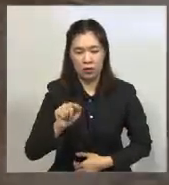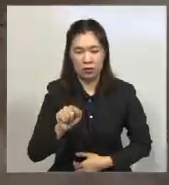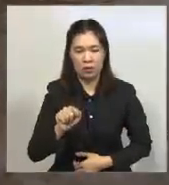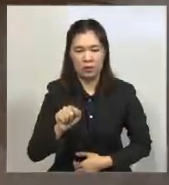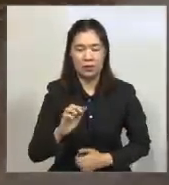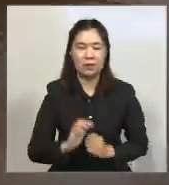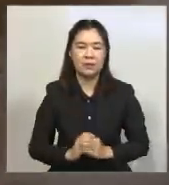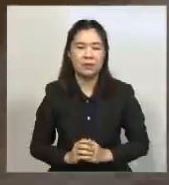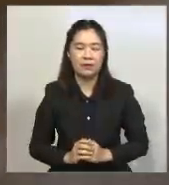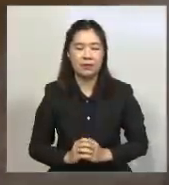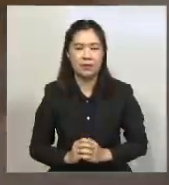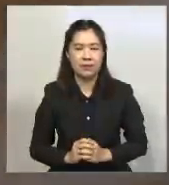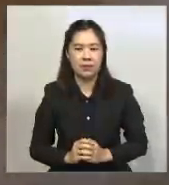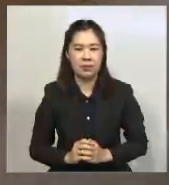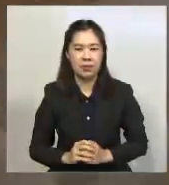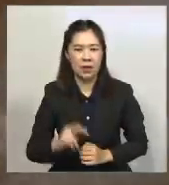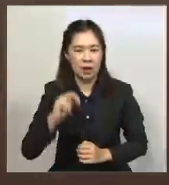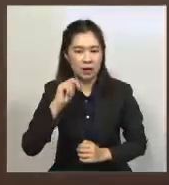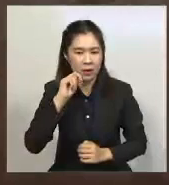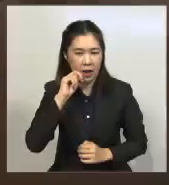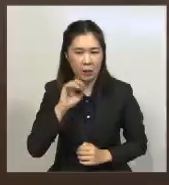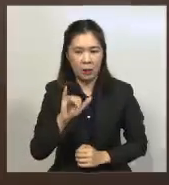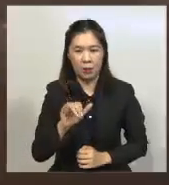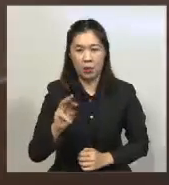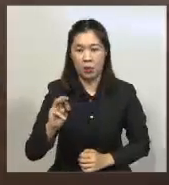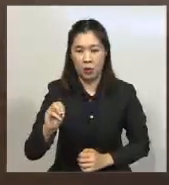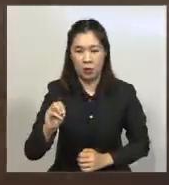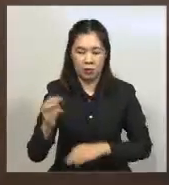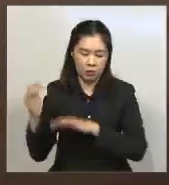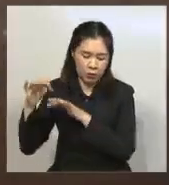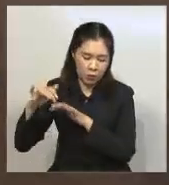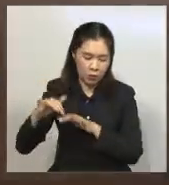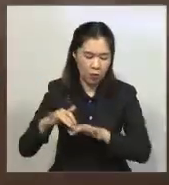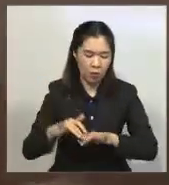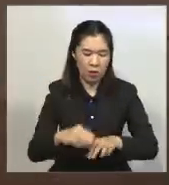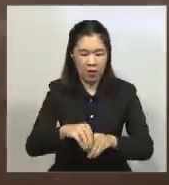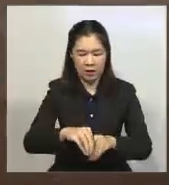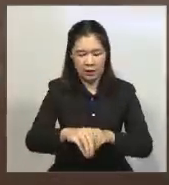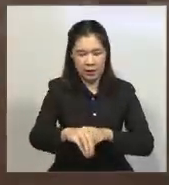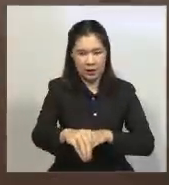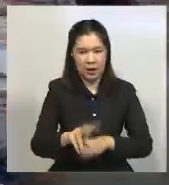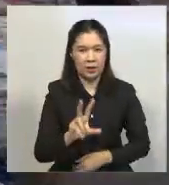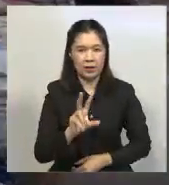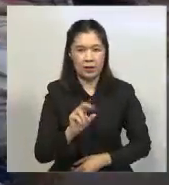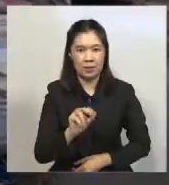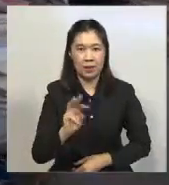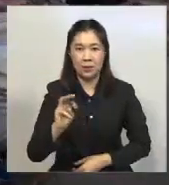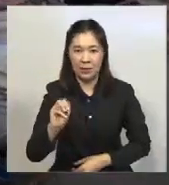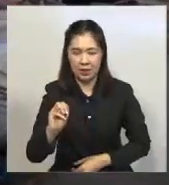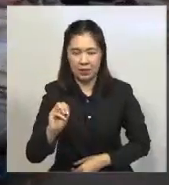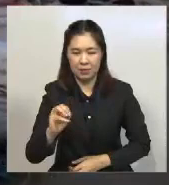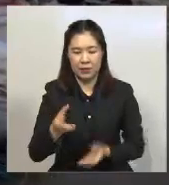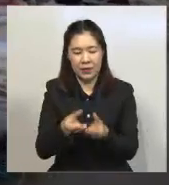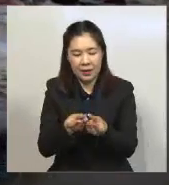งจังหวัดสุโขทัยถูกน้ำยมกัดเซาะพังเสียหายระยะทางประมาณ30เมตรเจ้าหน้าที่เร่งนำกระสอบทรายม